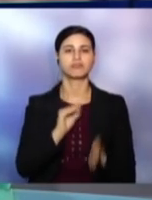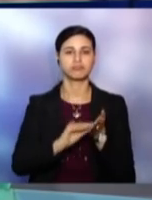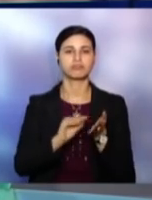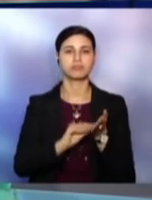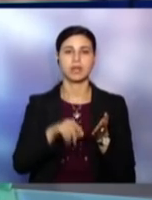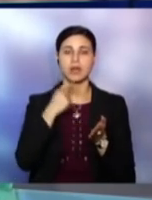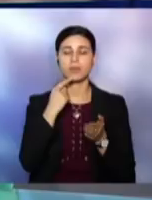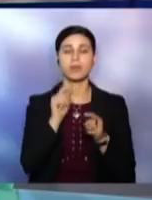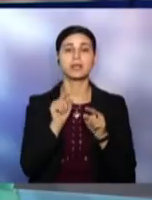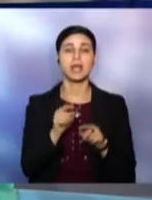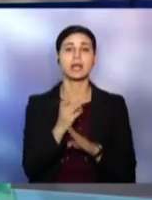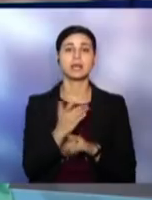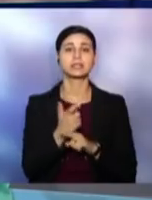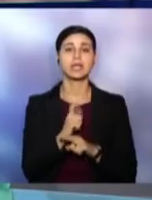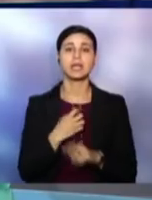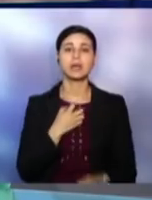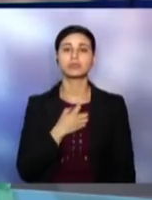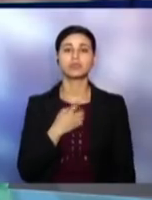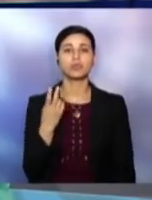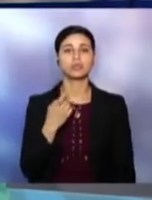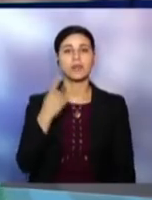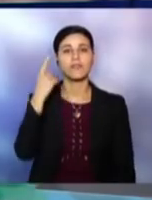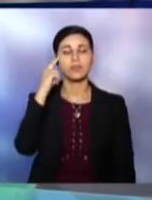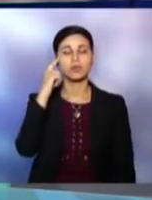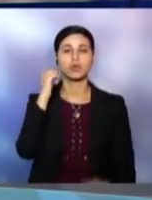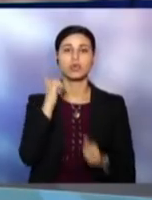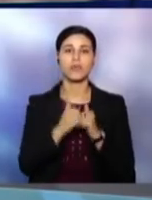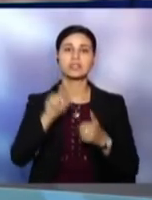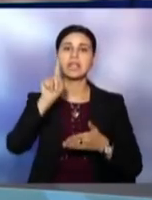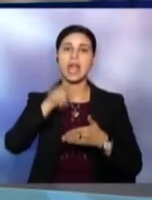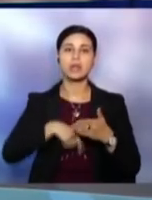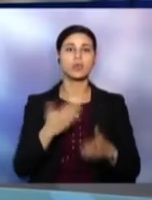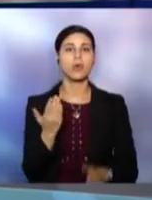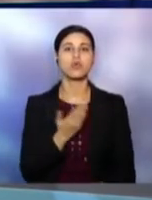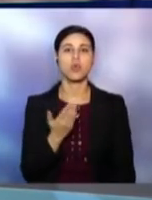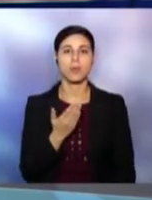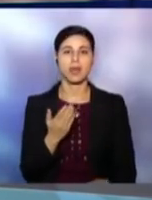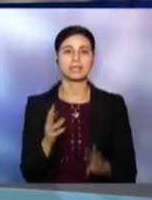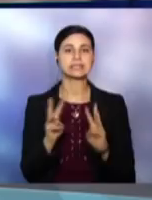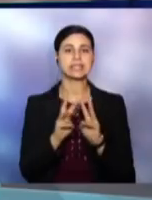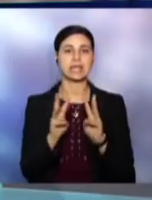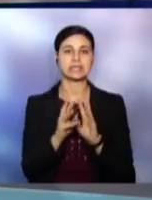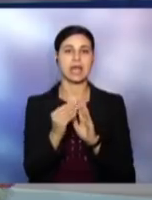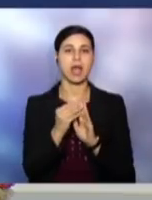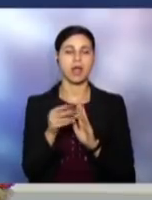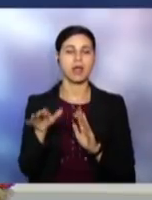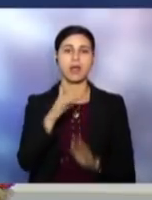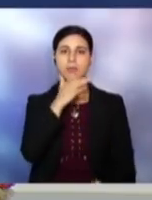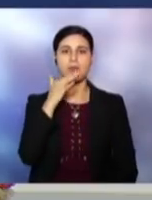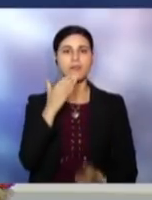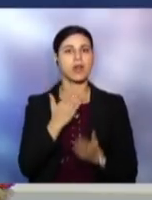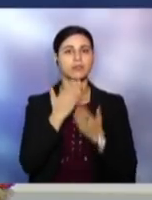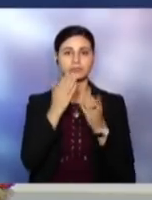და აქ არის ძალიან მნიშვნელოვანი, რომ გავარჩიოთ ხოლმე ყოველთვის სანდოწყარო არა სანდოწყაროსთან. სწორედ ამკით, აი ამის